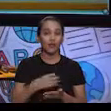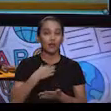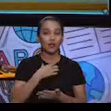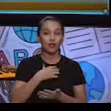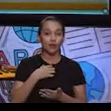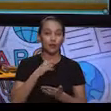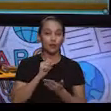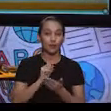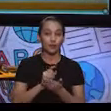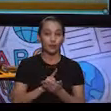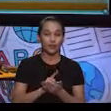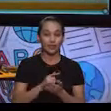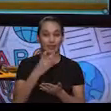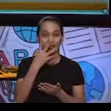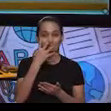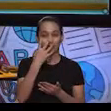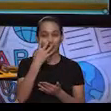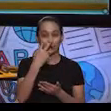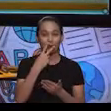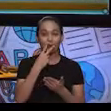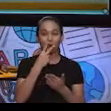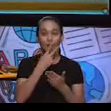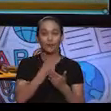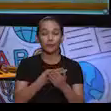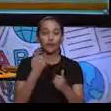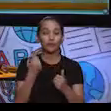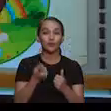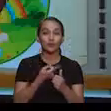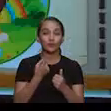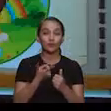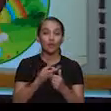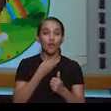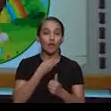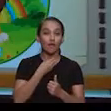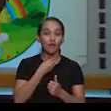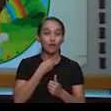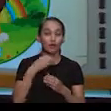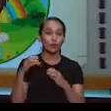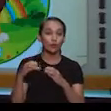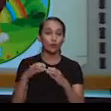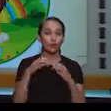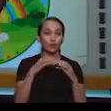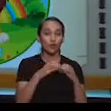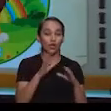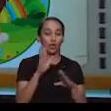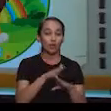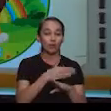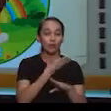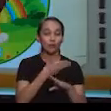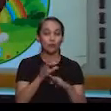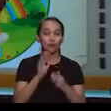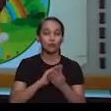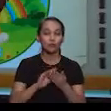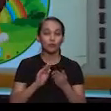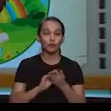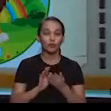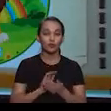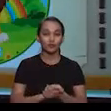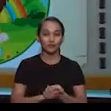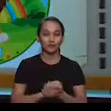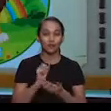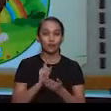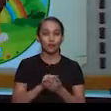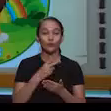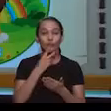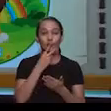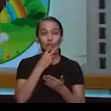shundan iboratki, rasmda tasvirlangan hayvonlar nomini guruhlab yozing. Demak, topshiriqdan